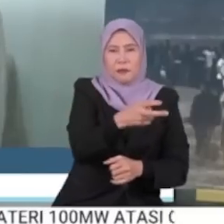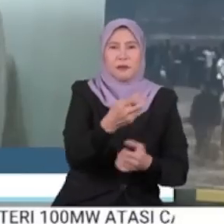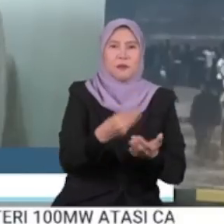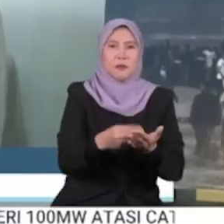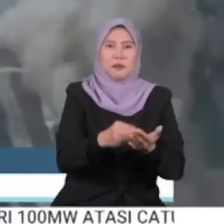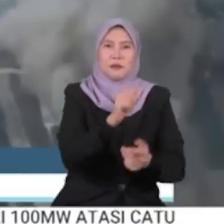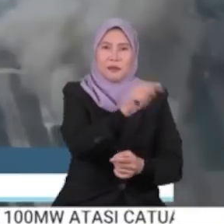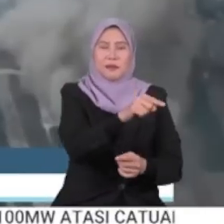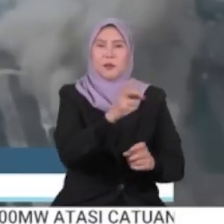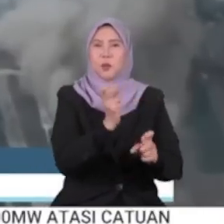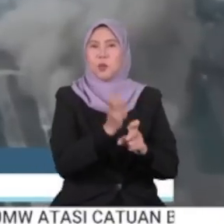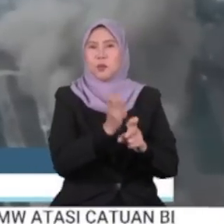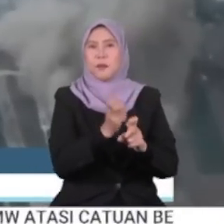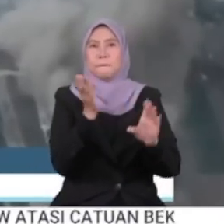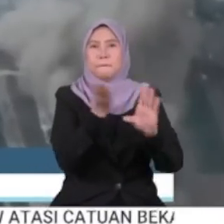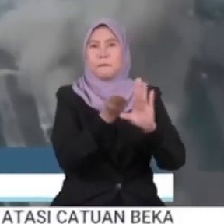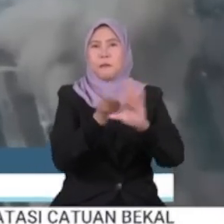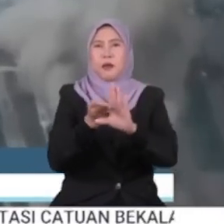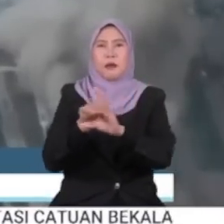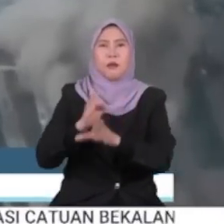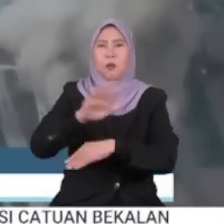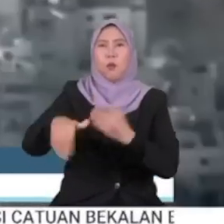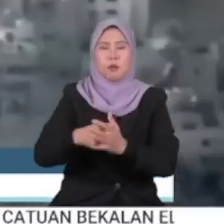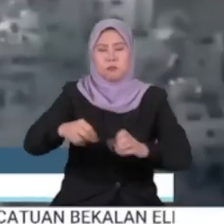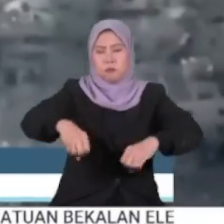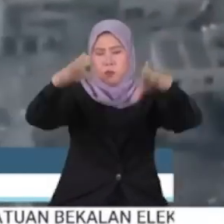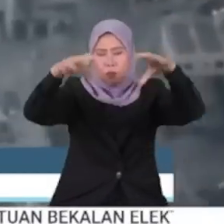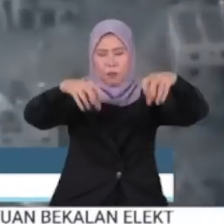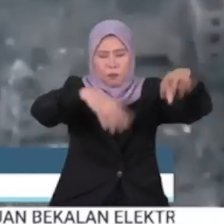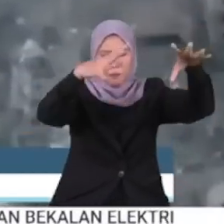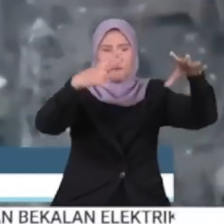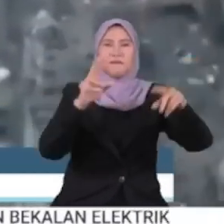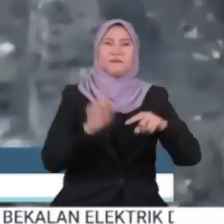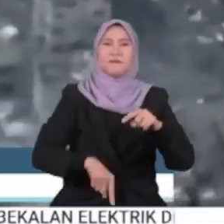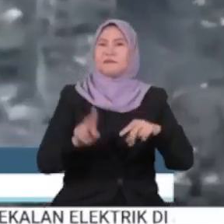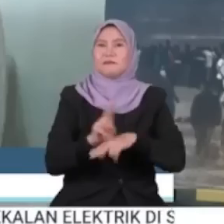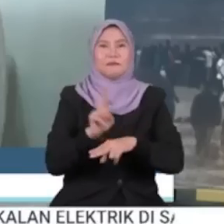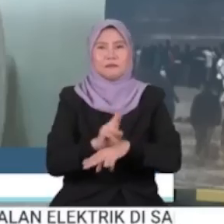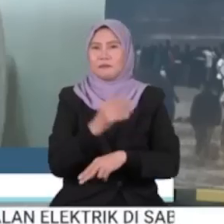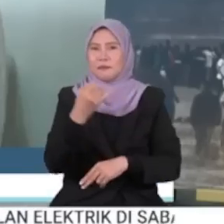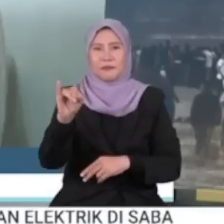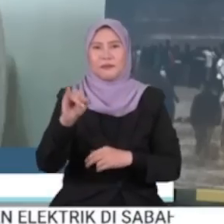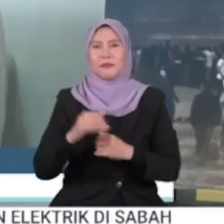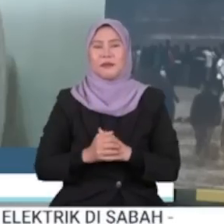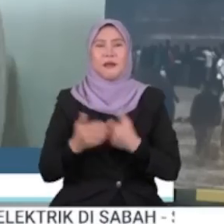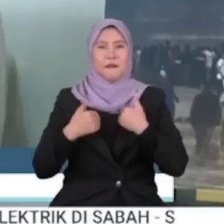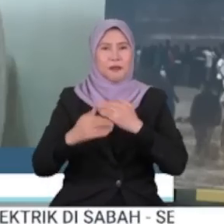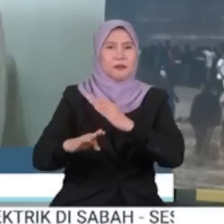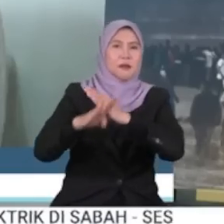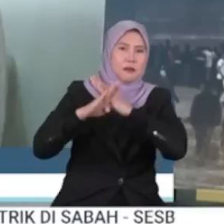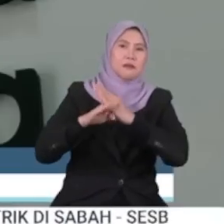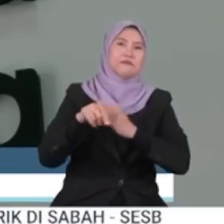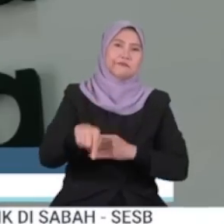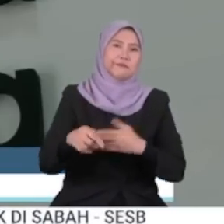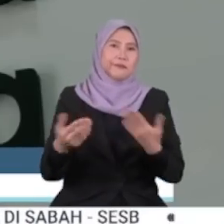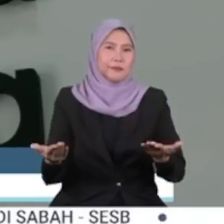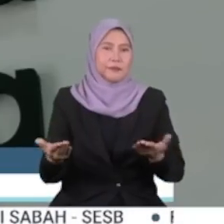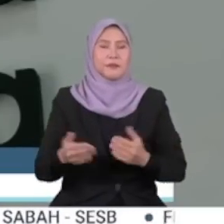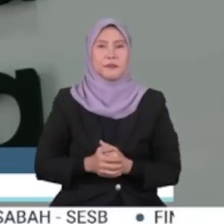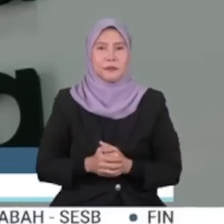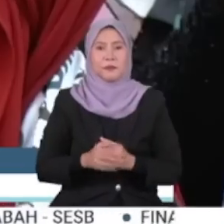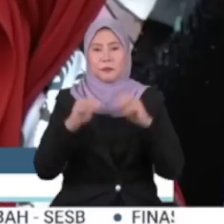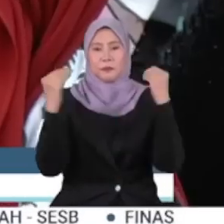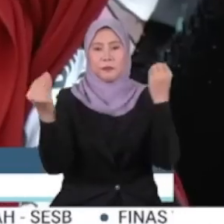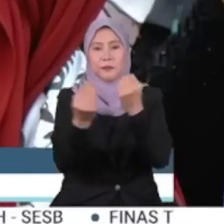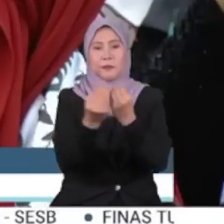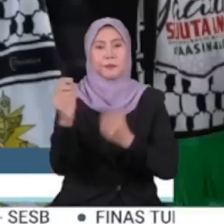adalah sangat-sangat susah. Bank-bank pun semuanya telah dibom dan tidak boleh digunakan lagi. Maksudnya memang akan ada sekatan dari segi itu.